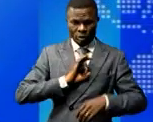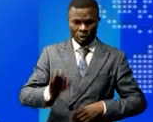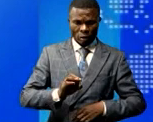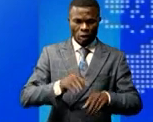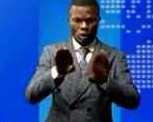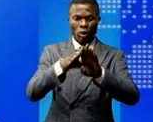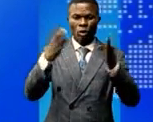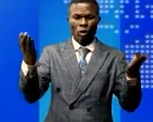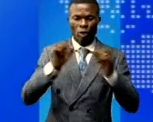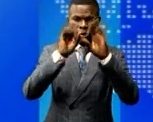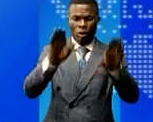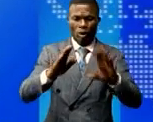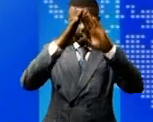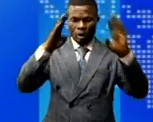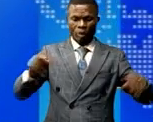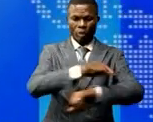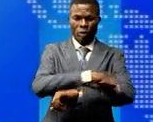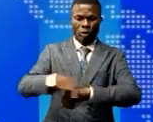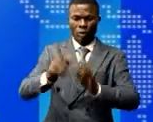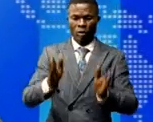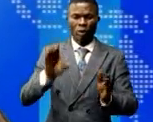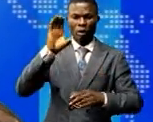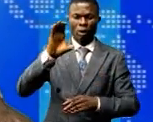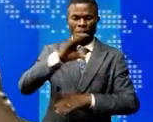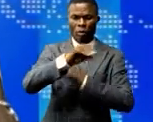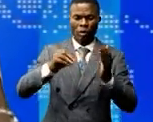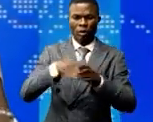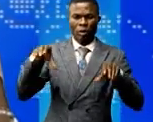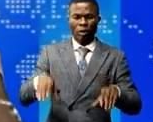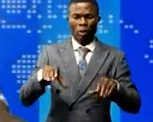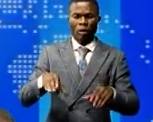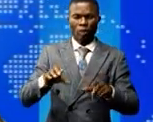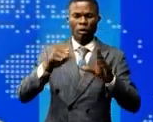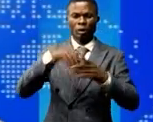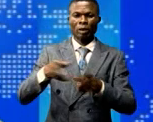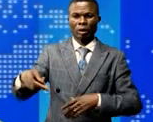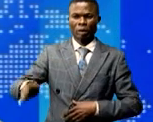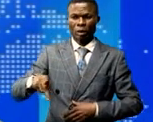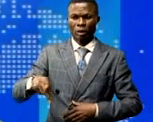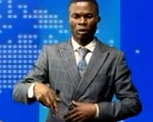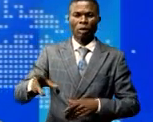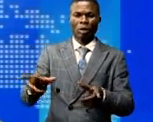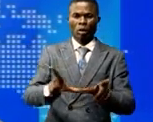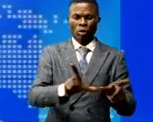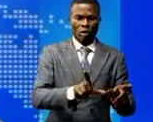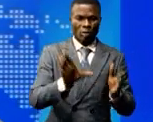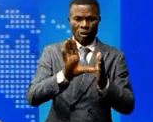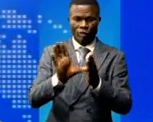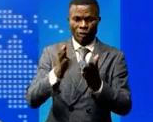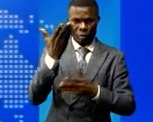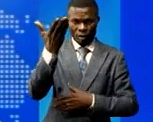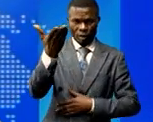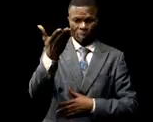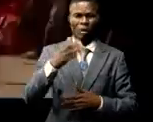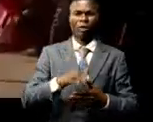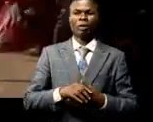l'inauguration du bâtiment administratif de la Banque centrale du Congo de la province du Lualaba. Patrick Michel Mukoyi pour le reportage.